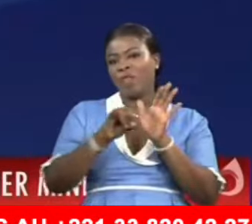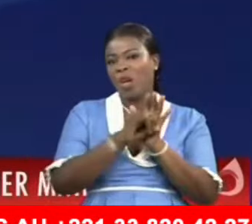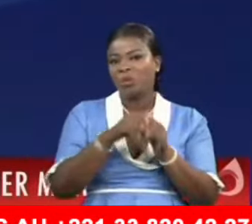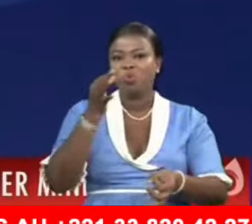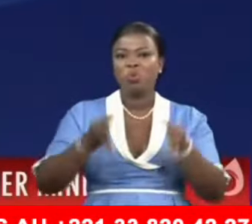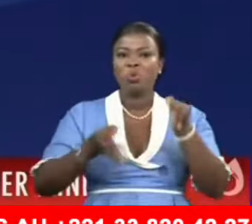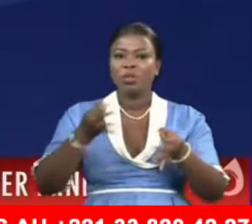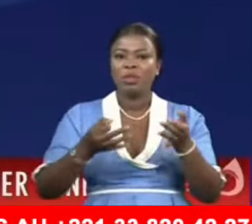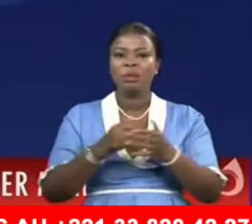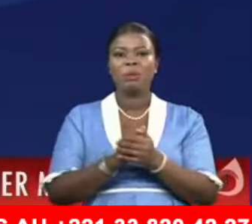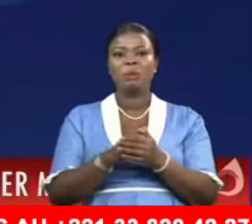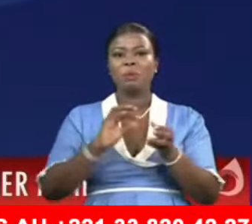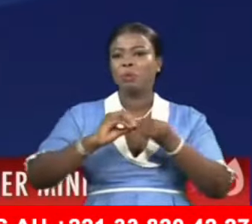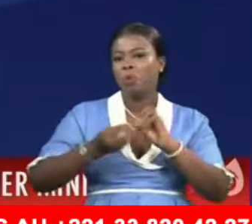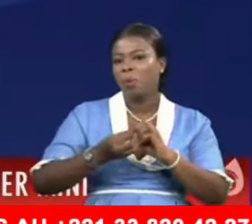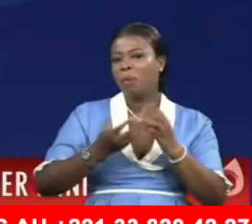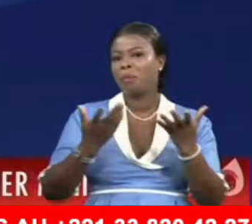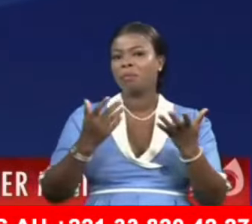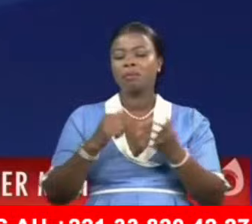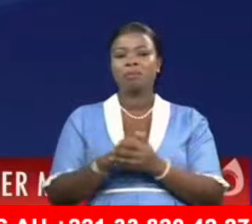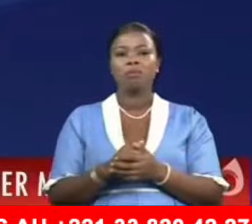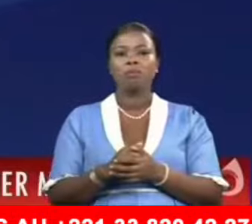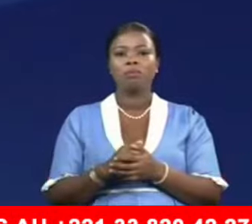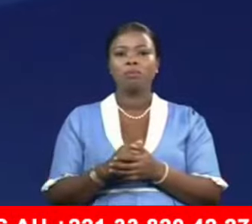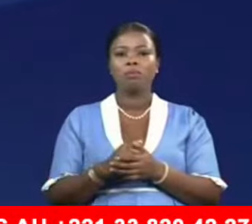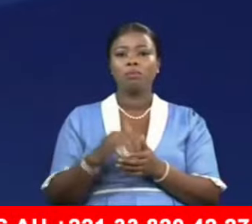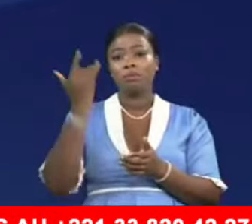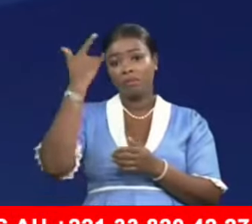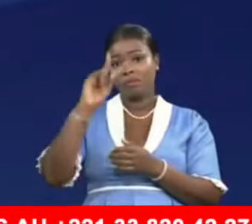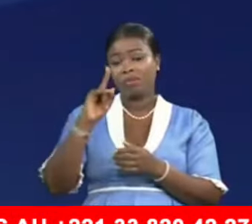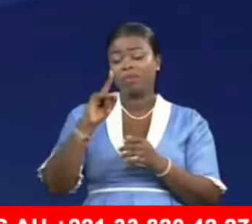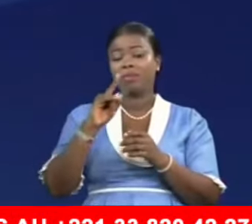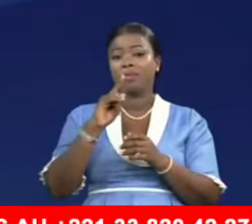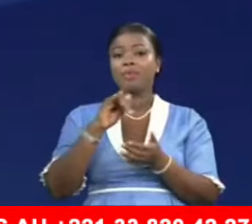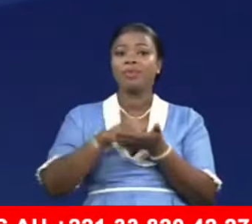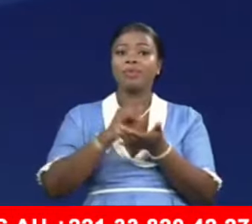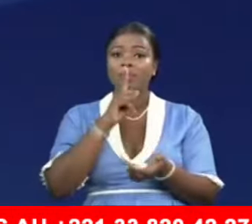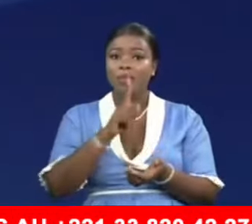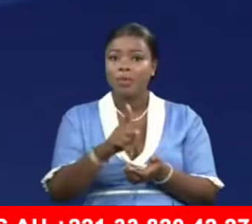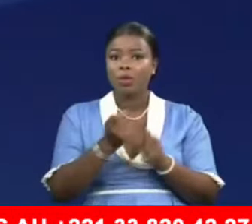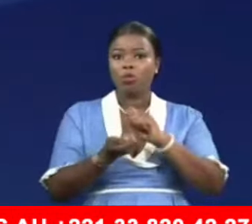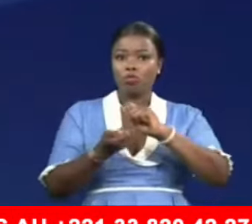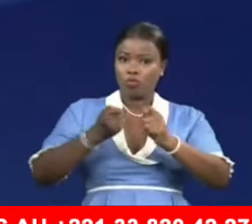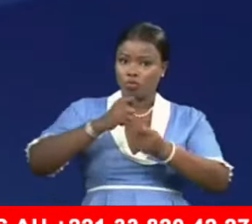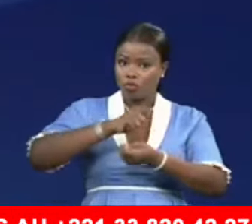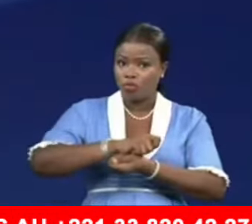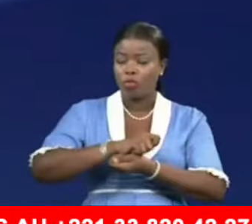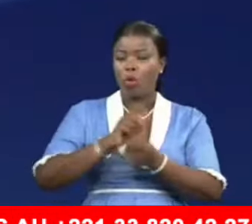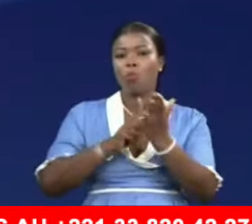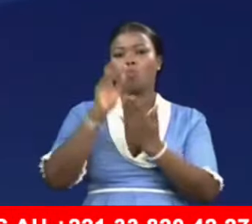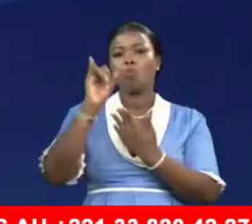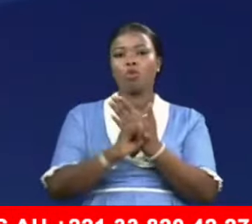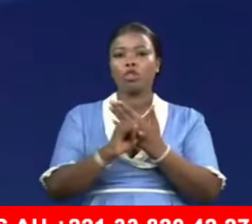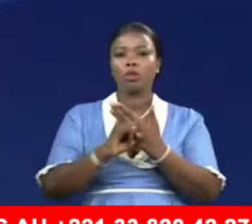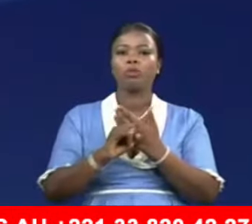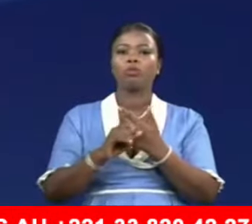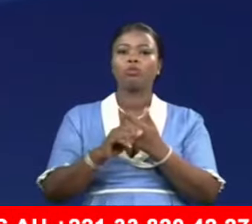de l'administration il s'est transformé ensuite en un projet politique solide